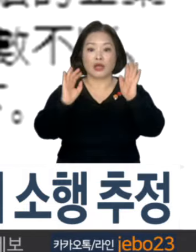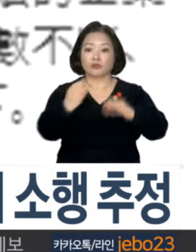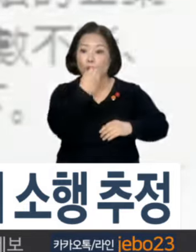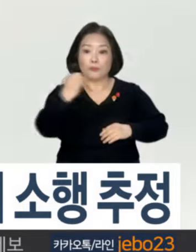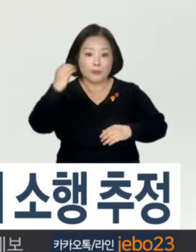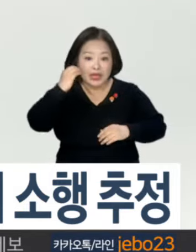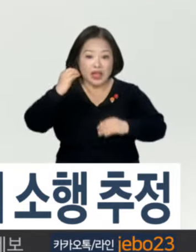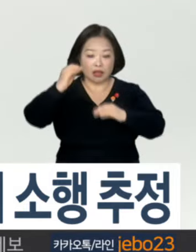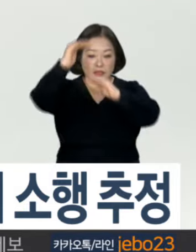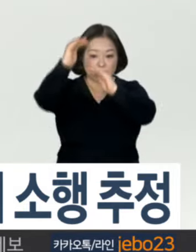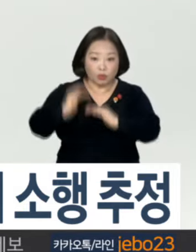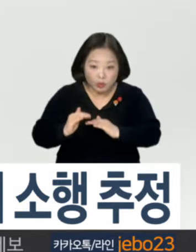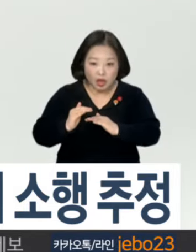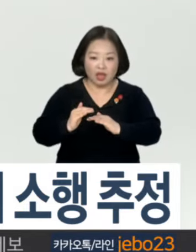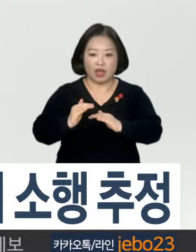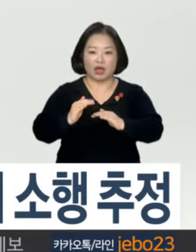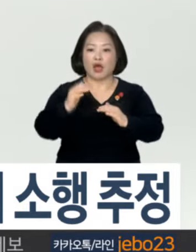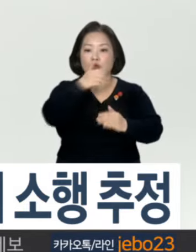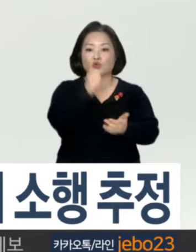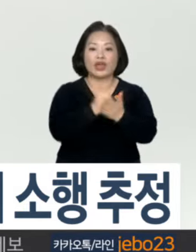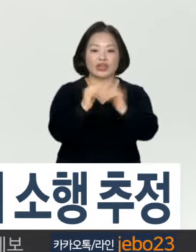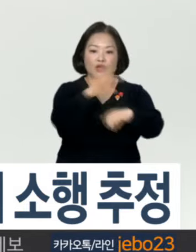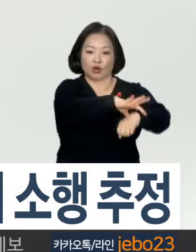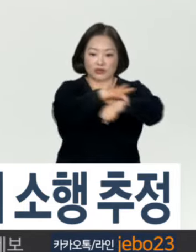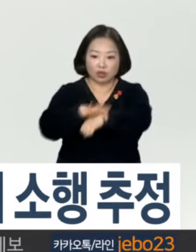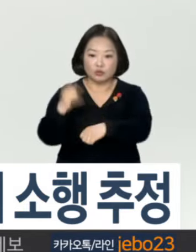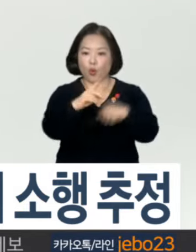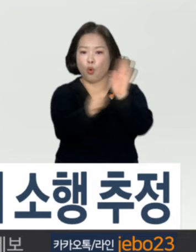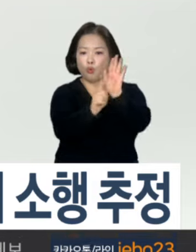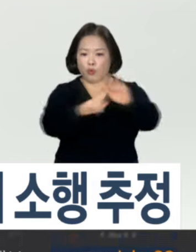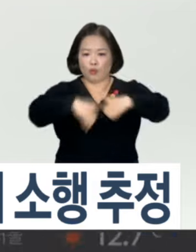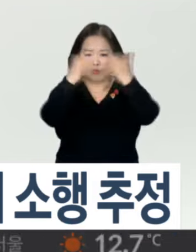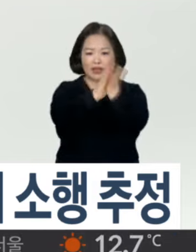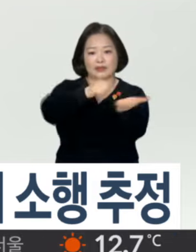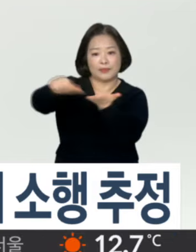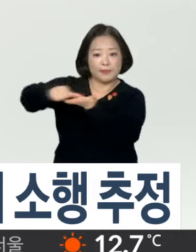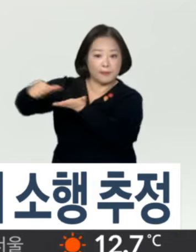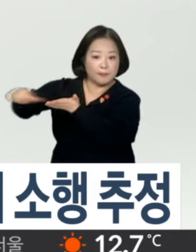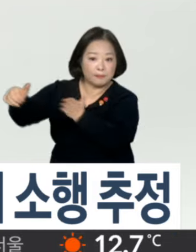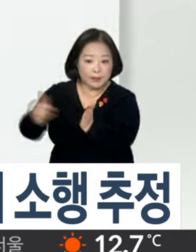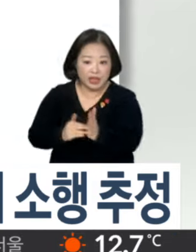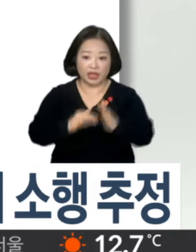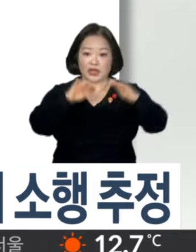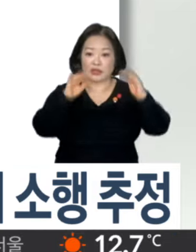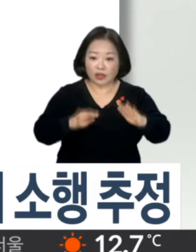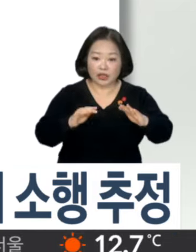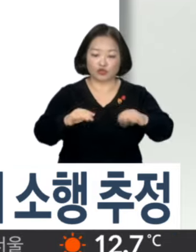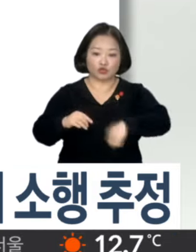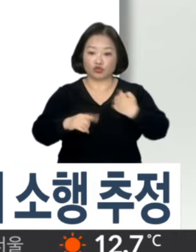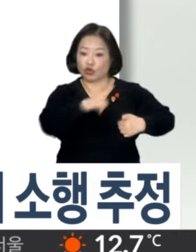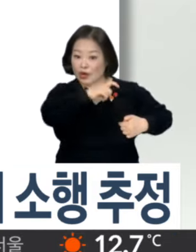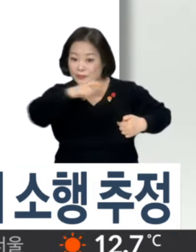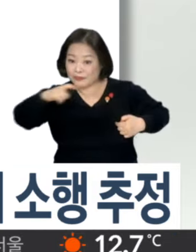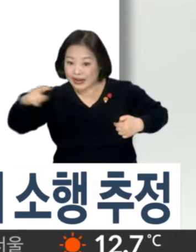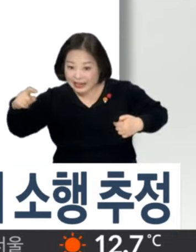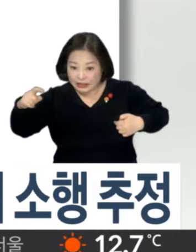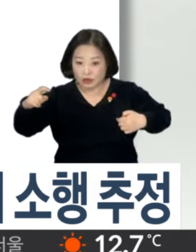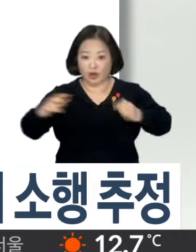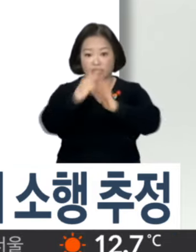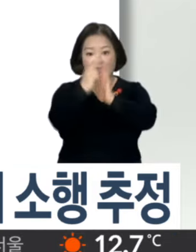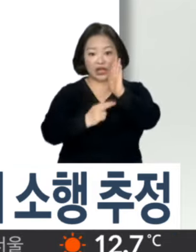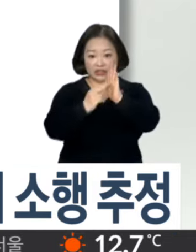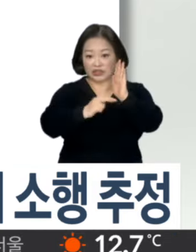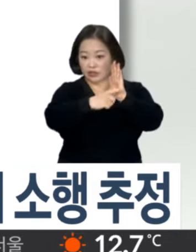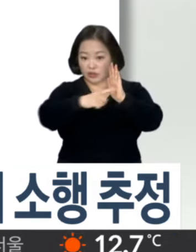개시했던 범인 검거 영상과 치한 정책 홍보글은 모두 삭제되었고 현재는 중국어로 상장 지수펀드 투자 글만